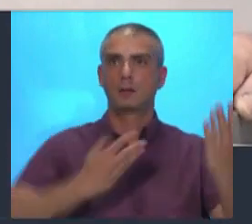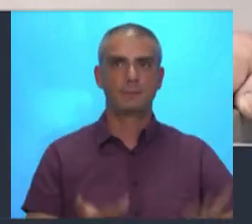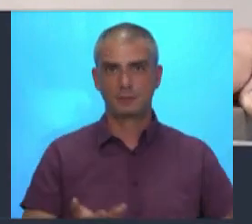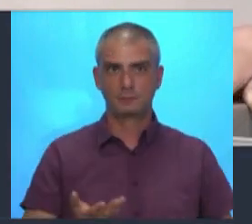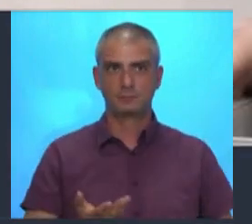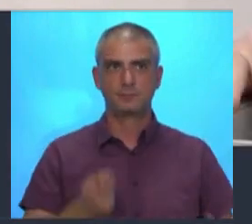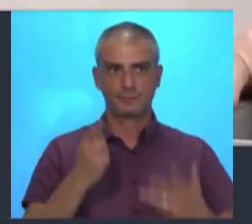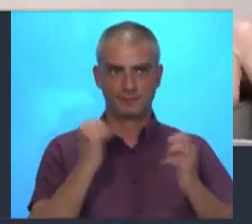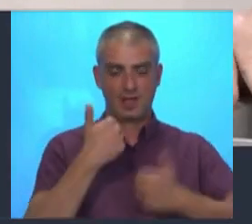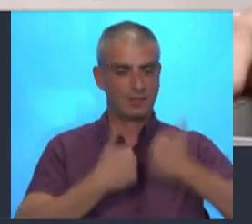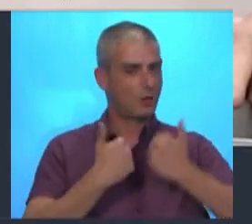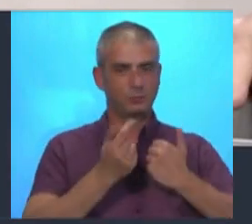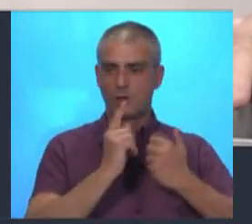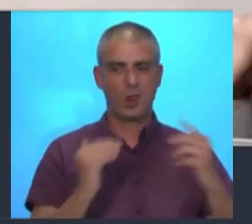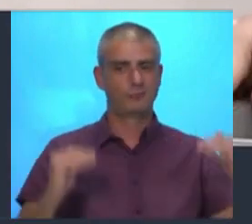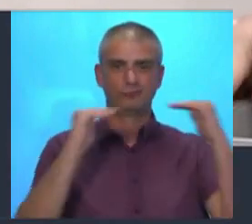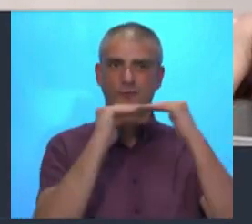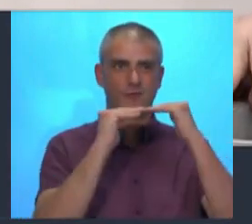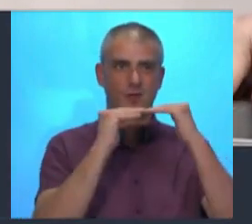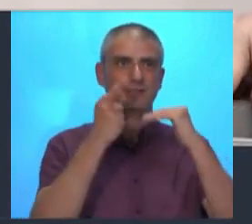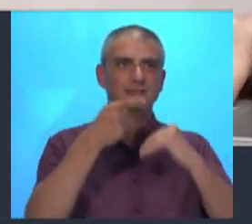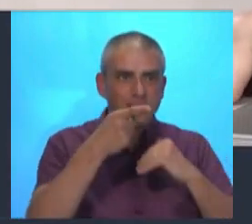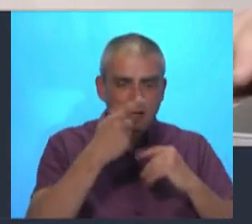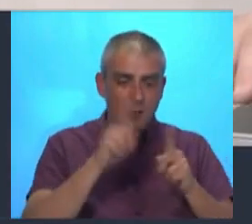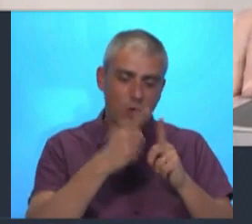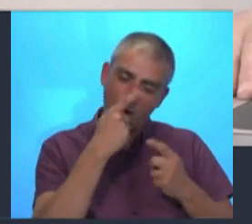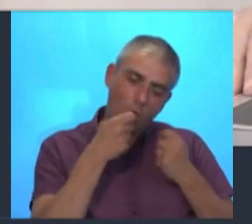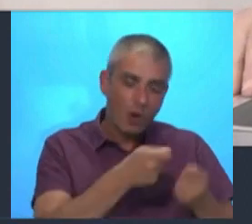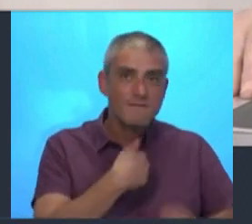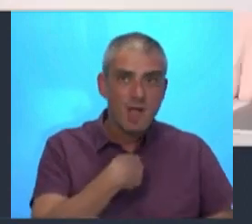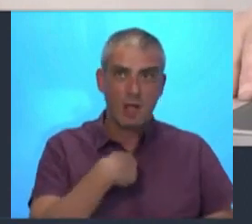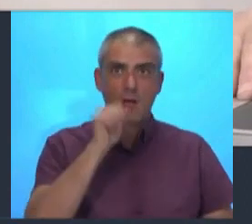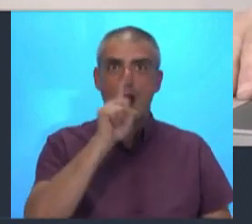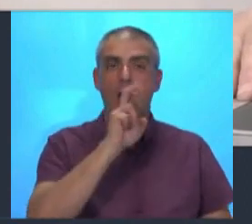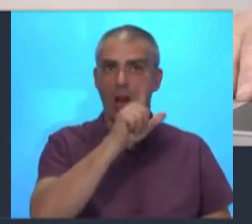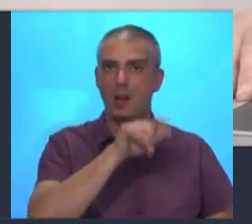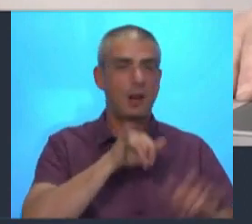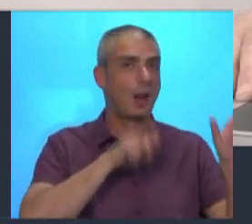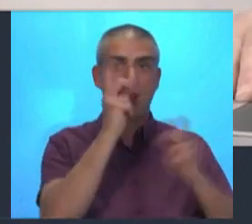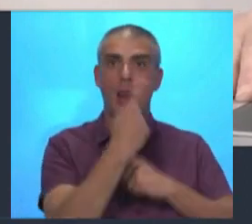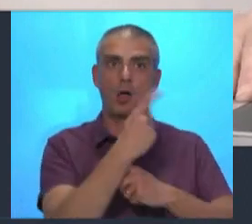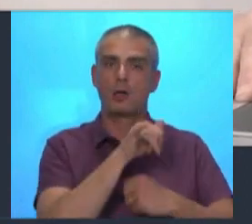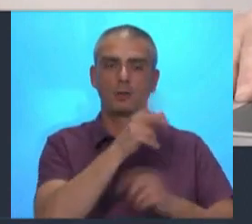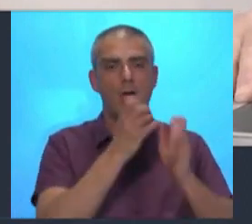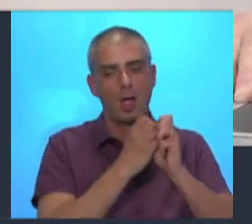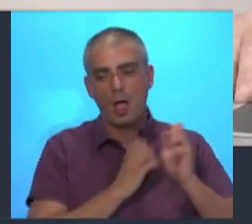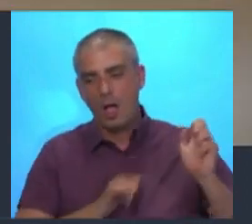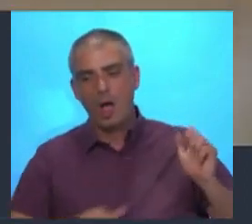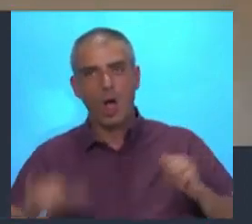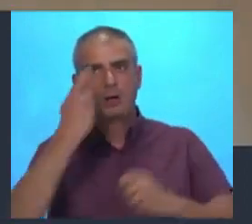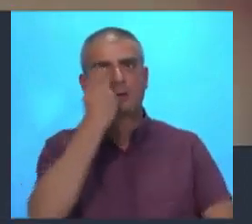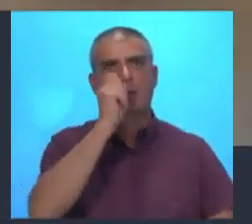מהווה תחרות שאינה שוויונית, שהיא בעצם כופה לאל על להטיס את לקוחותיה בנתיב ארוך במחיר